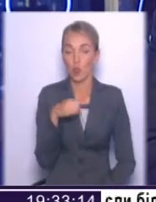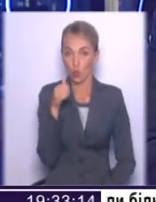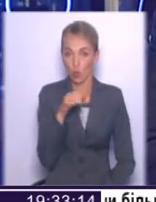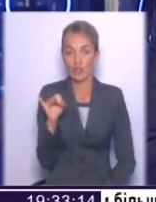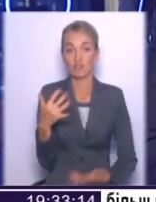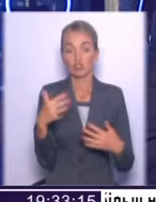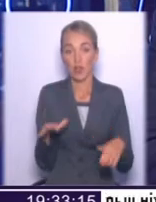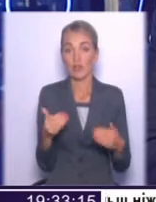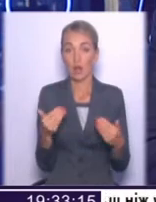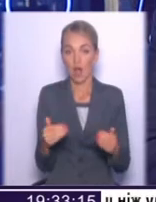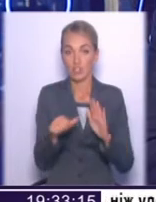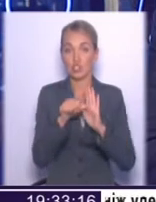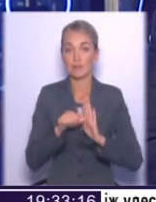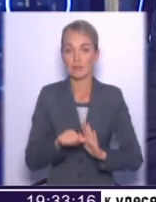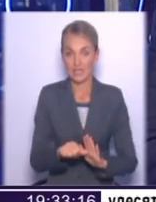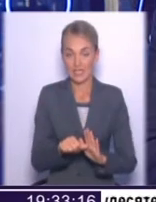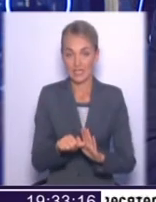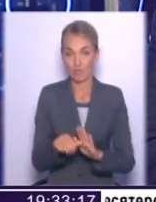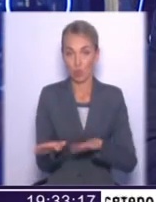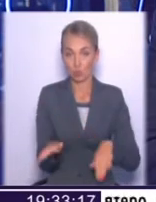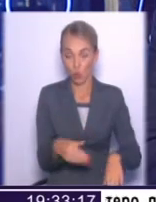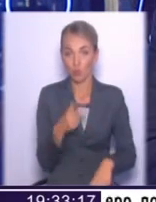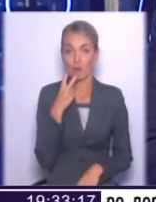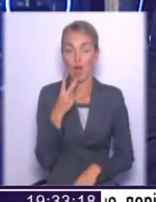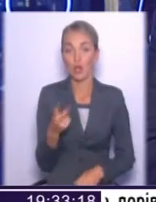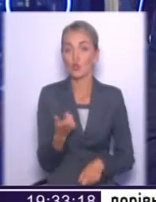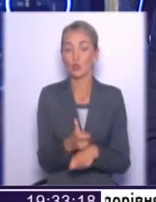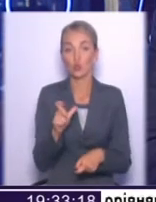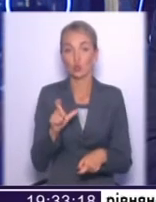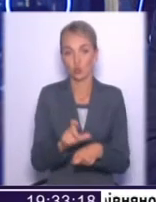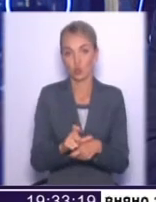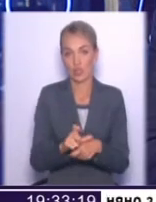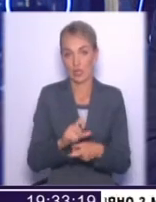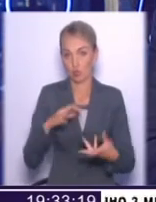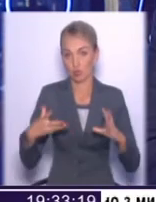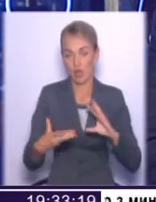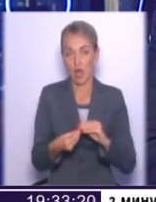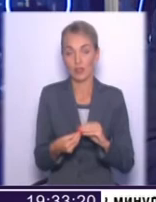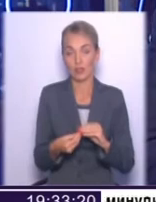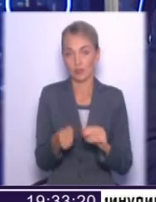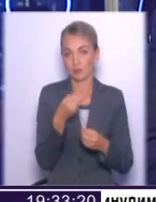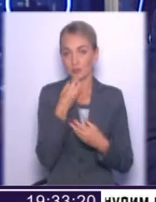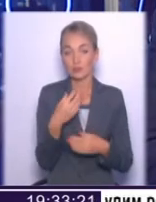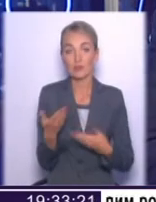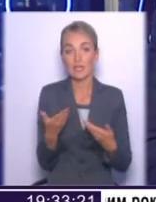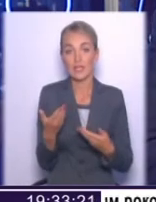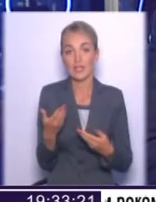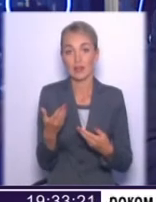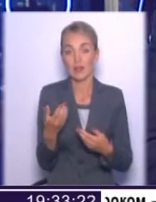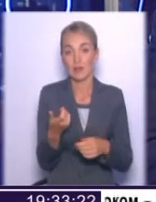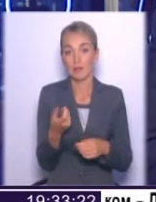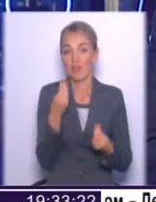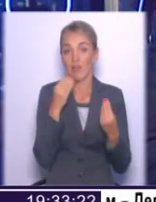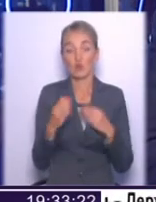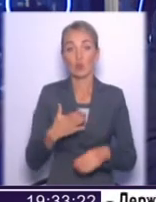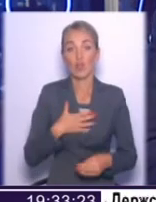вже наразі, 6 місяців по тому, бачимо дуже обнадійливі результати, якщо чесно, які значно перевершують мої власні очікування,